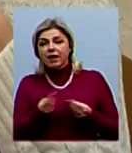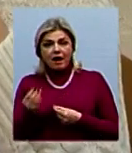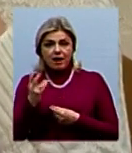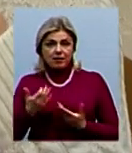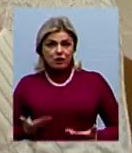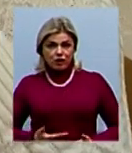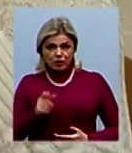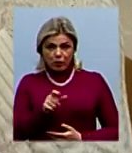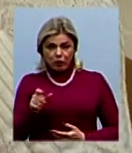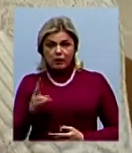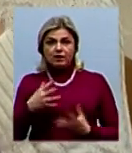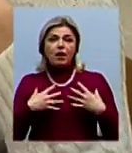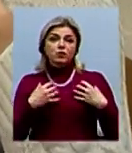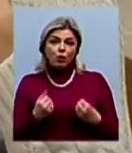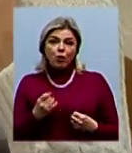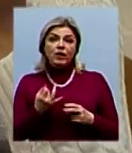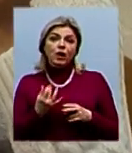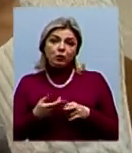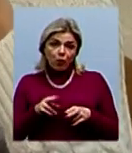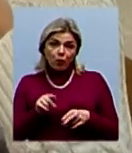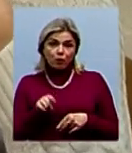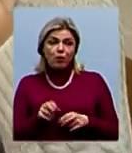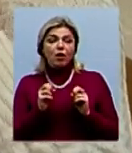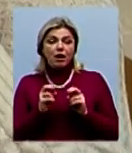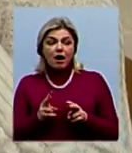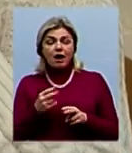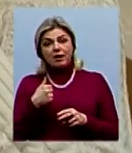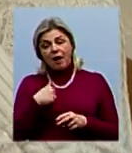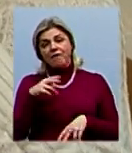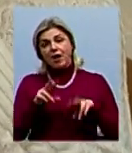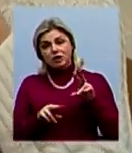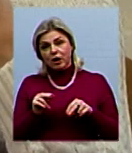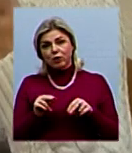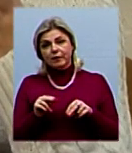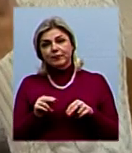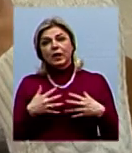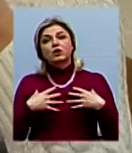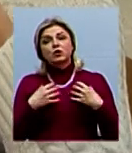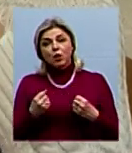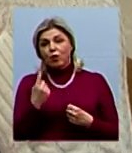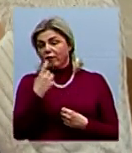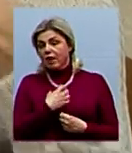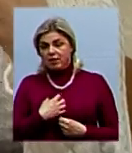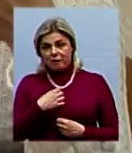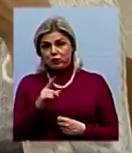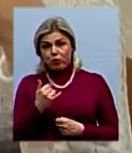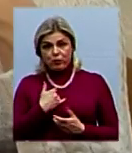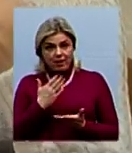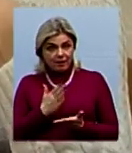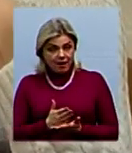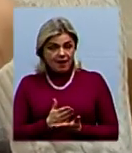життя людей, на здоров'я. І тому, ну, як я вважаю, то здоров'я – це найголовніше, що в нас є. І